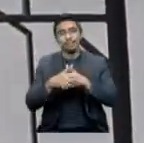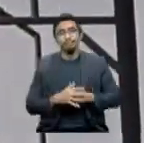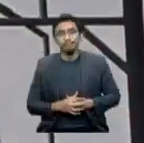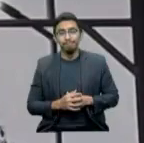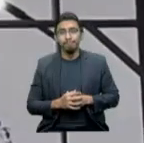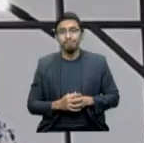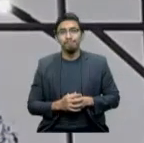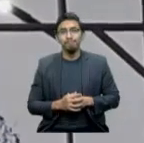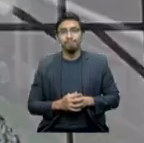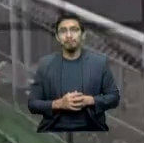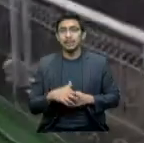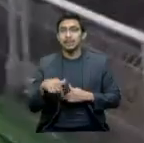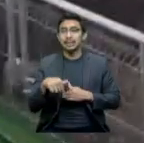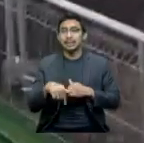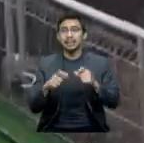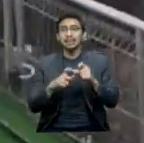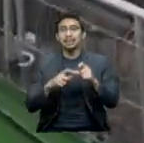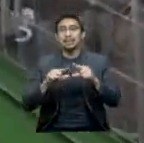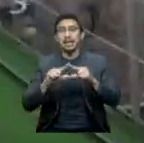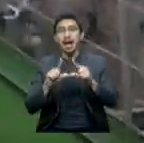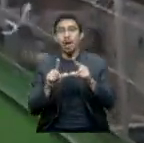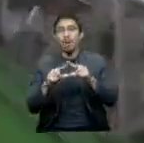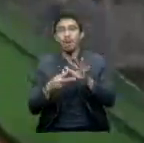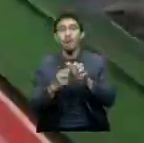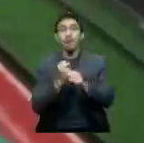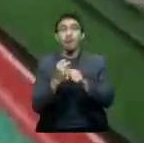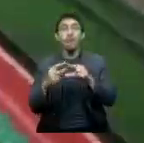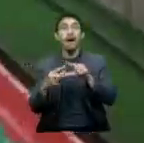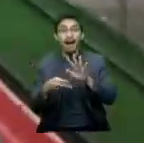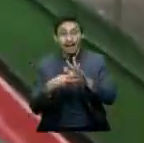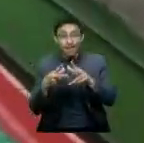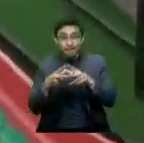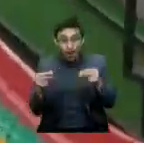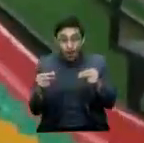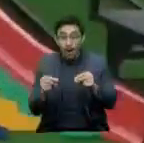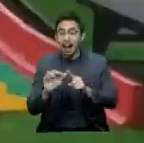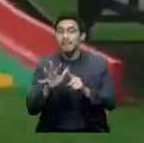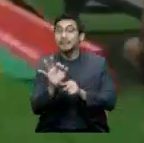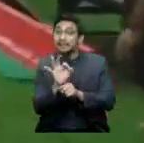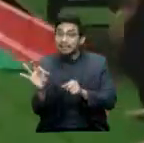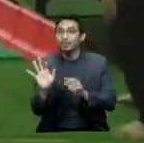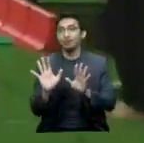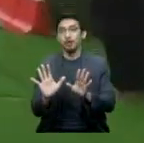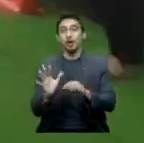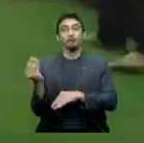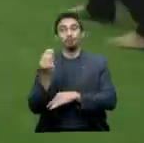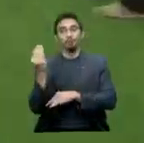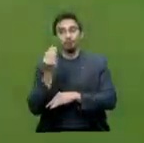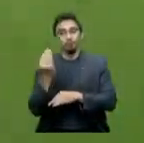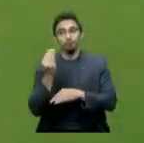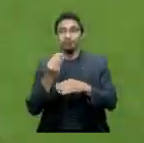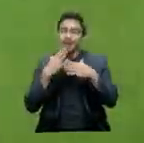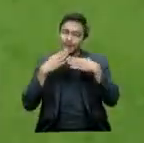Di Cinangka Sawangan Depok, Jawa Barat, dengan tiket hanya Rp15.000, Wisata Ramah Anak Depok Fantasyland menjadi tujuan